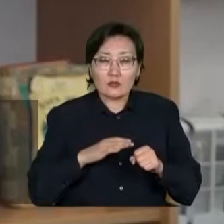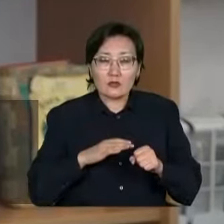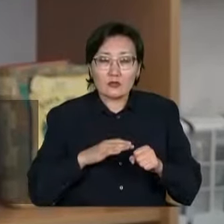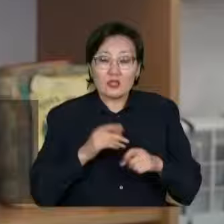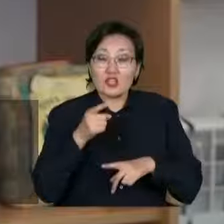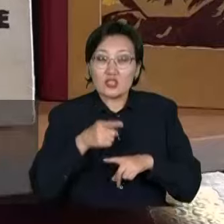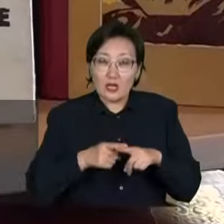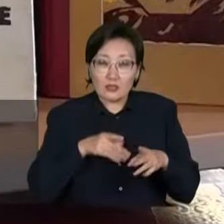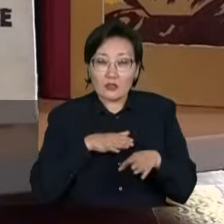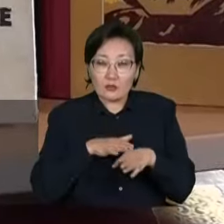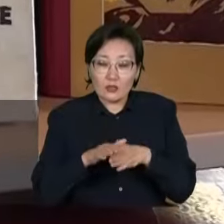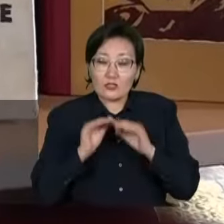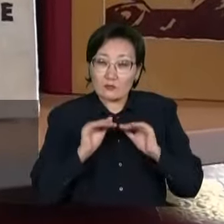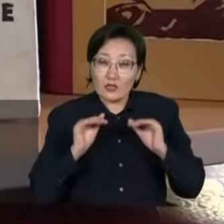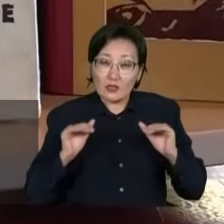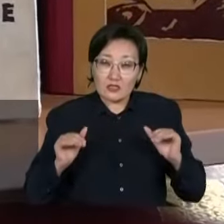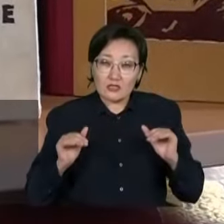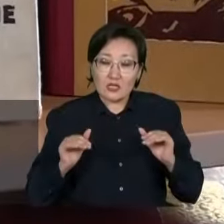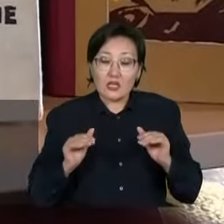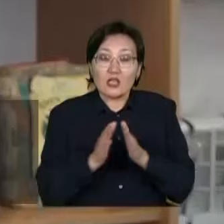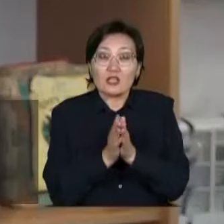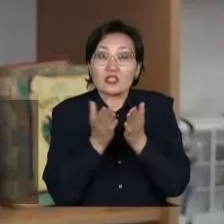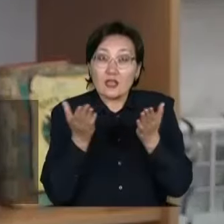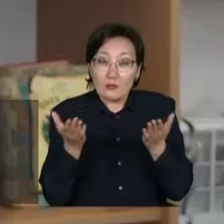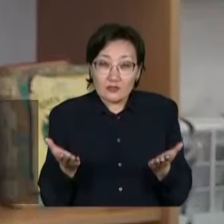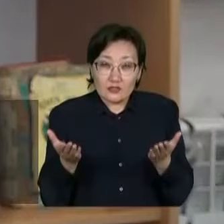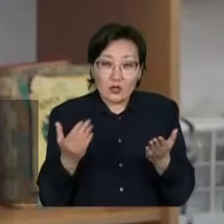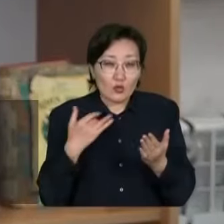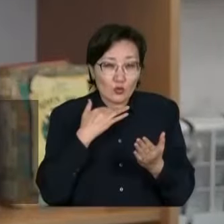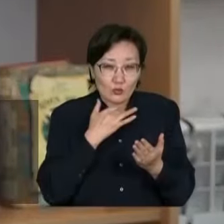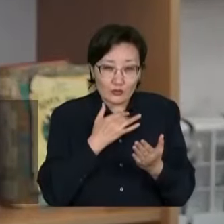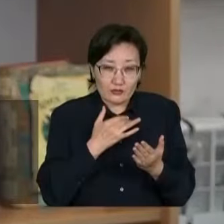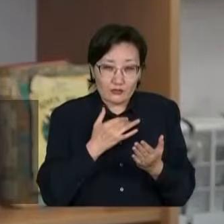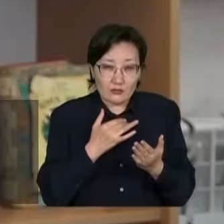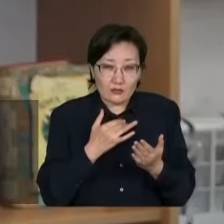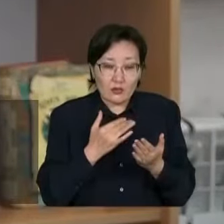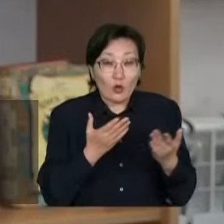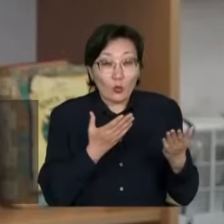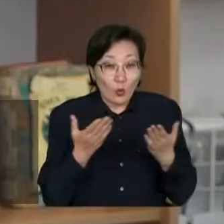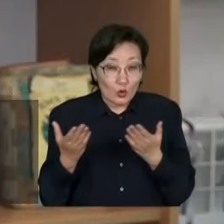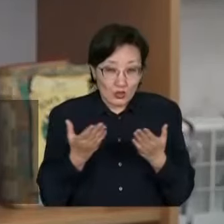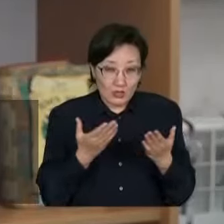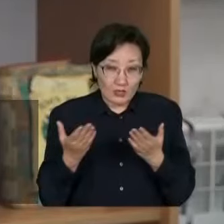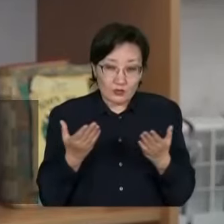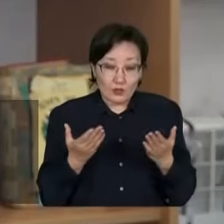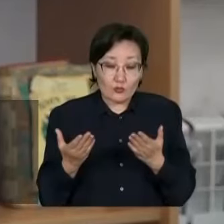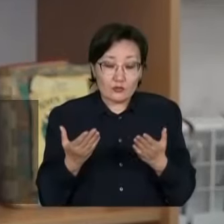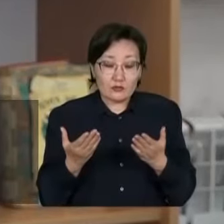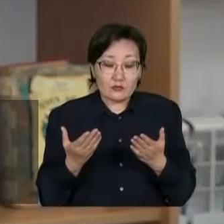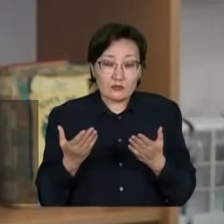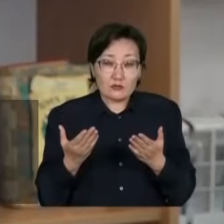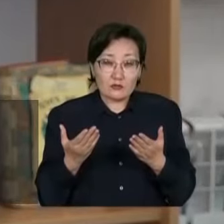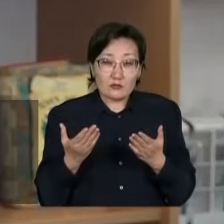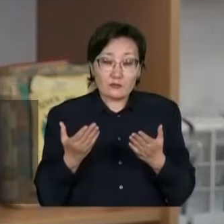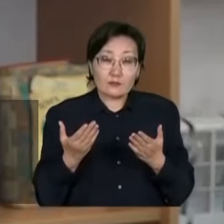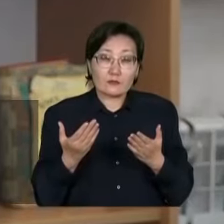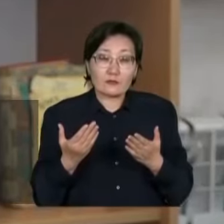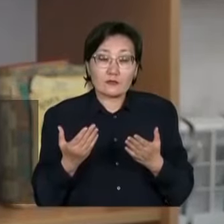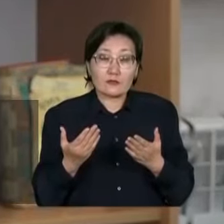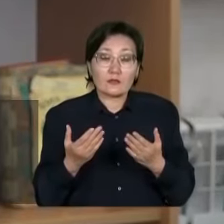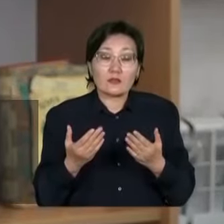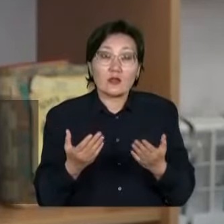жартылай орындалған балалардың кітапқа кішкене көбірек көздерін салса,